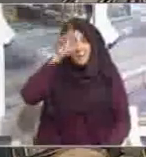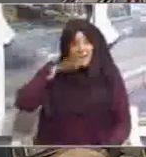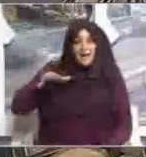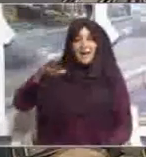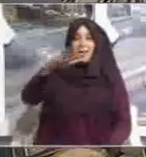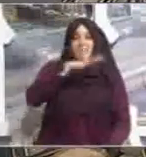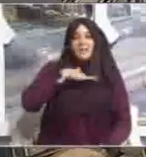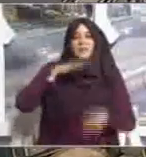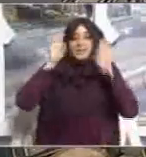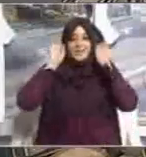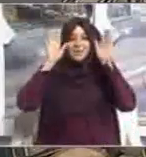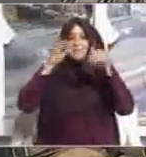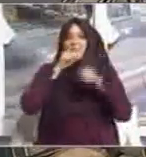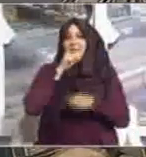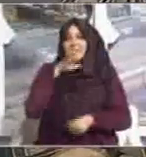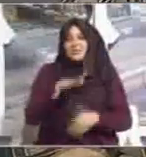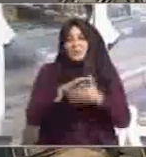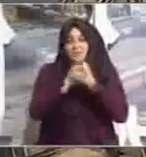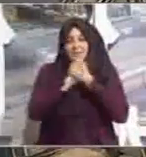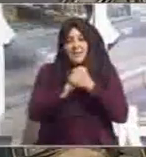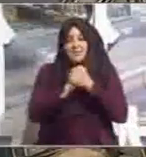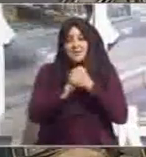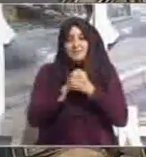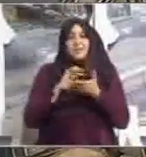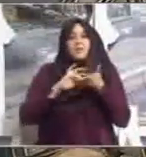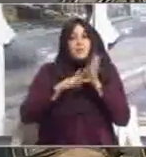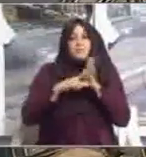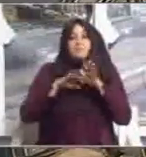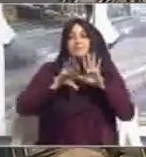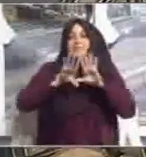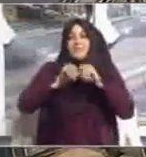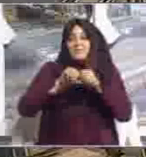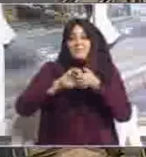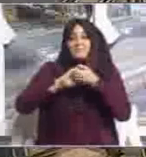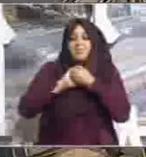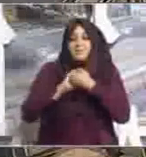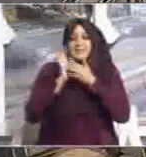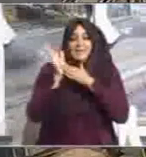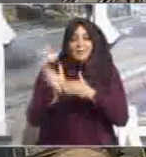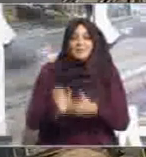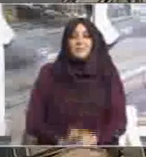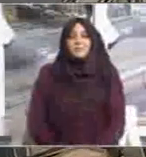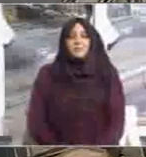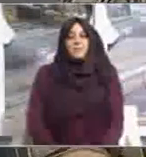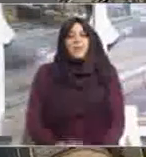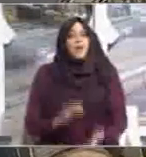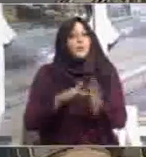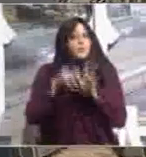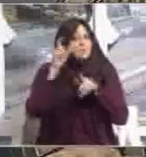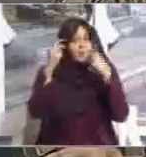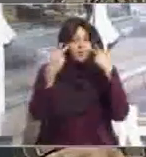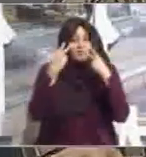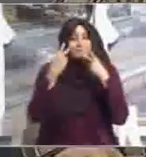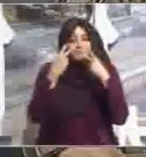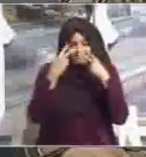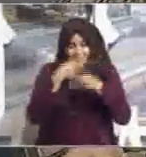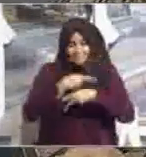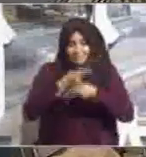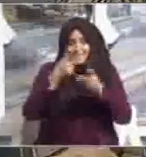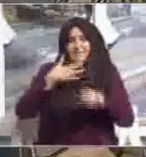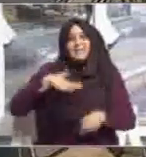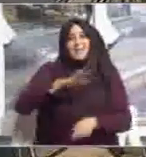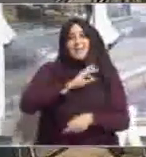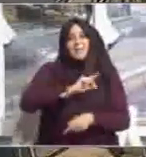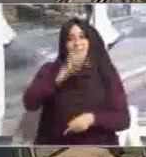والصلاة والسلام على رسوله الكريم صلى الله عليه وسلم وعلى آله وأصحابه أجمعين. أيها المشاهدين الكرام، السلام عليكم ورحمة الله تعالى